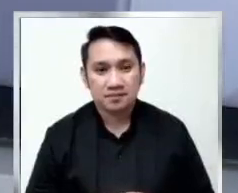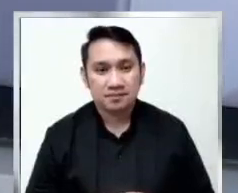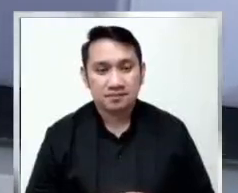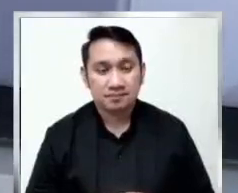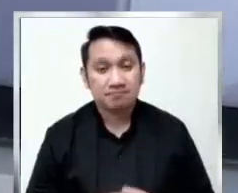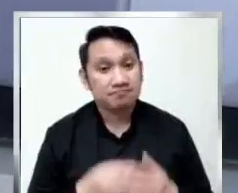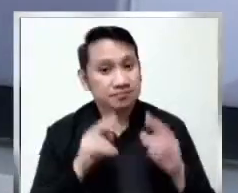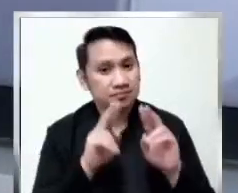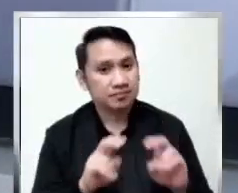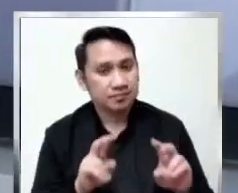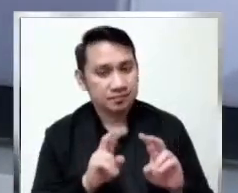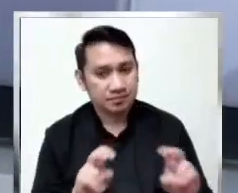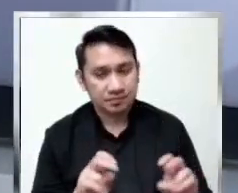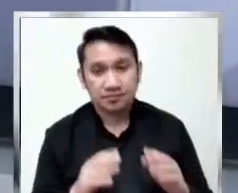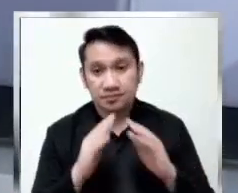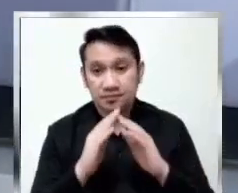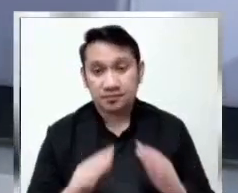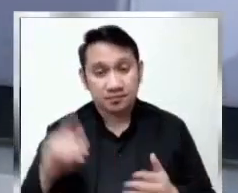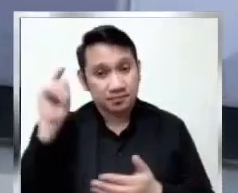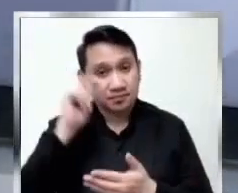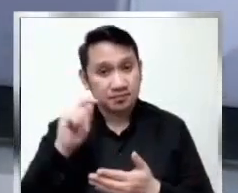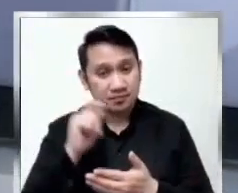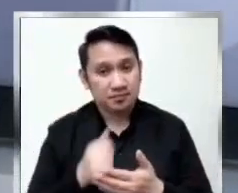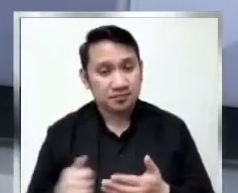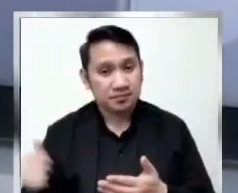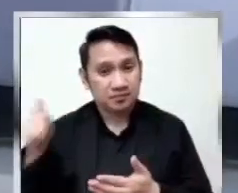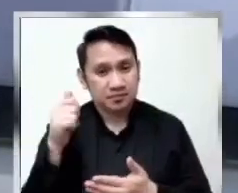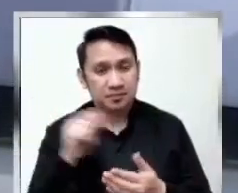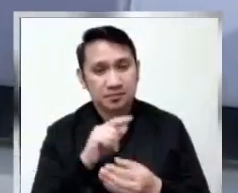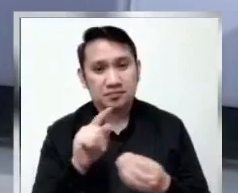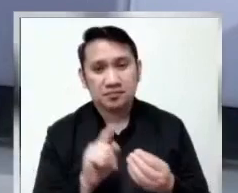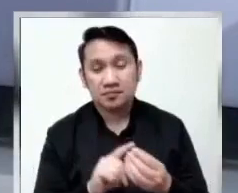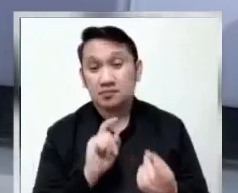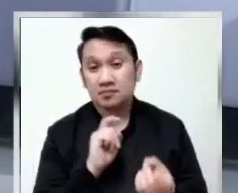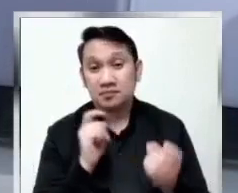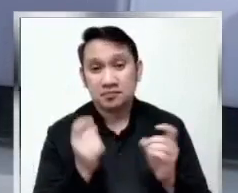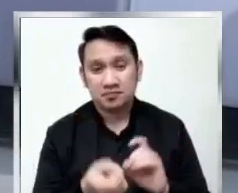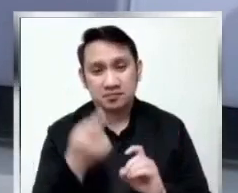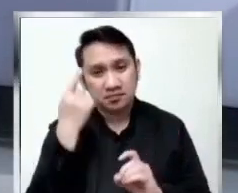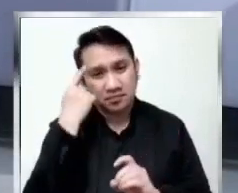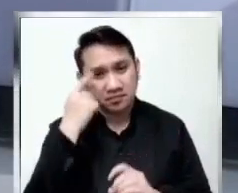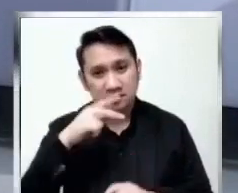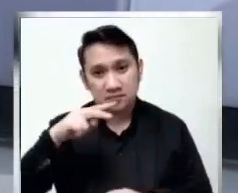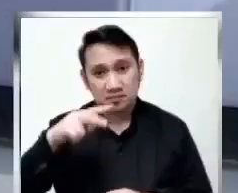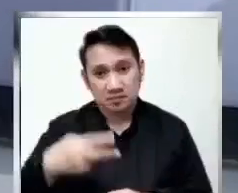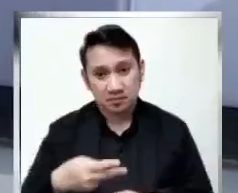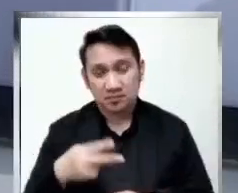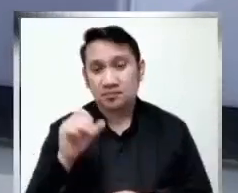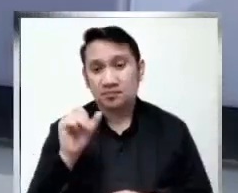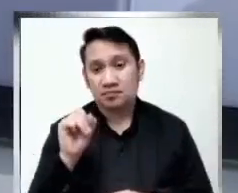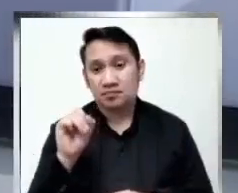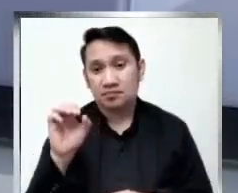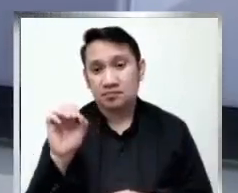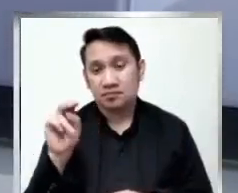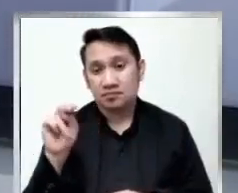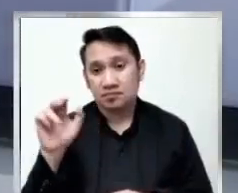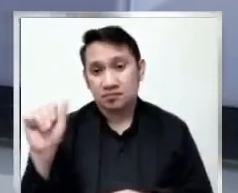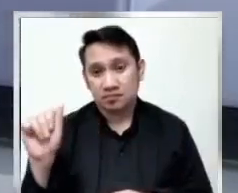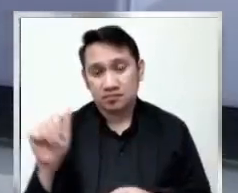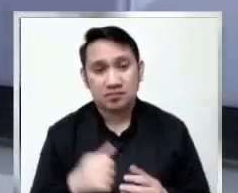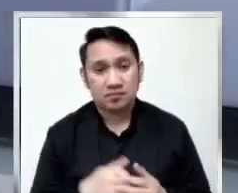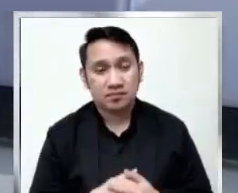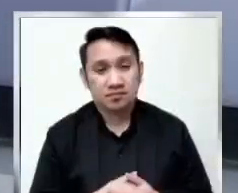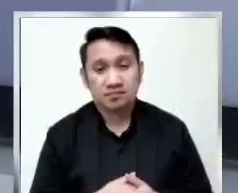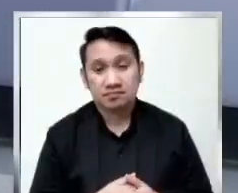Inspeksyon na po ng House Secretary General ang ilang pagbabagong gagawin para sa pangalawang State of the Nation Address ng Pangulo. At isa sa